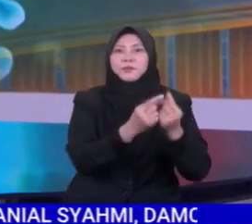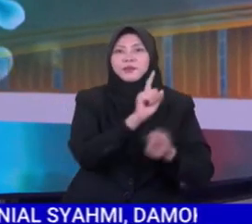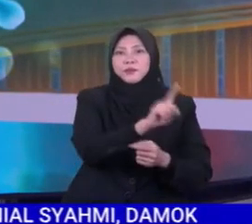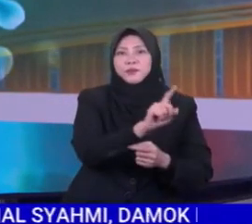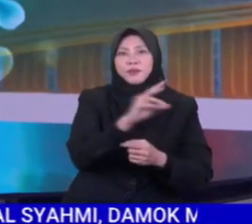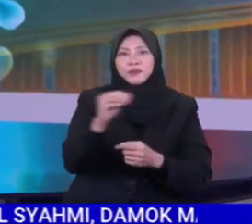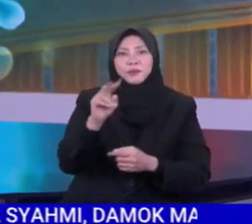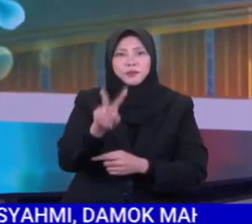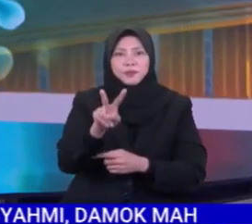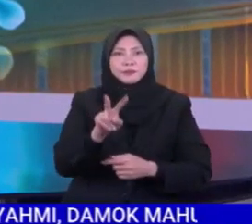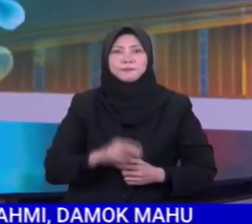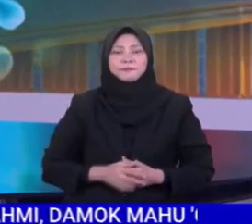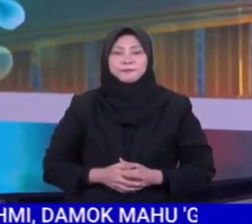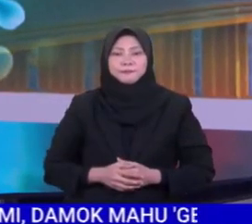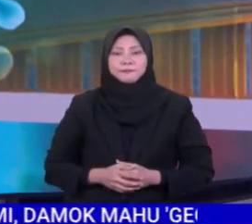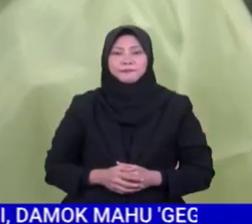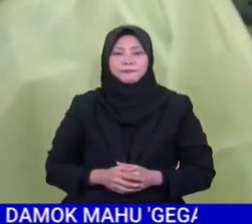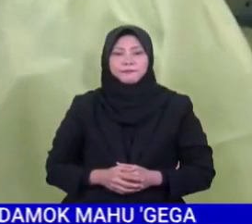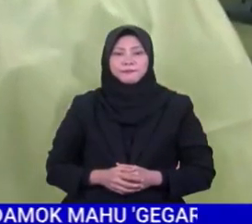1 dan 2